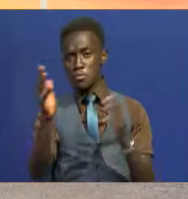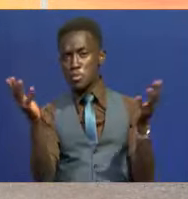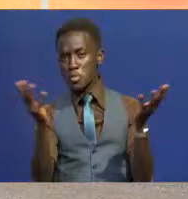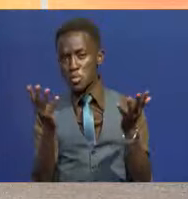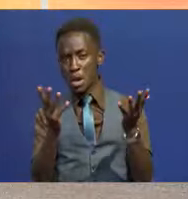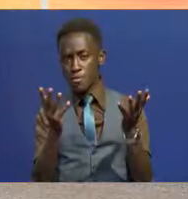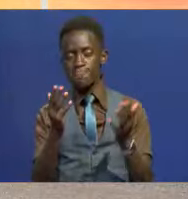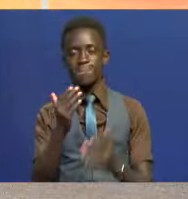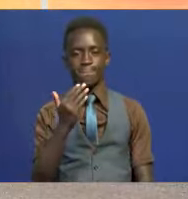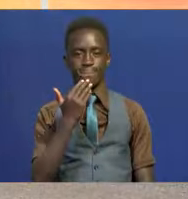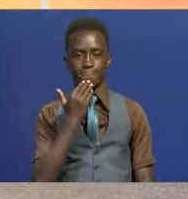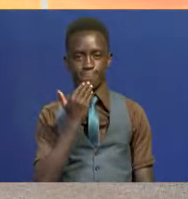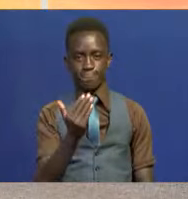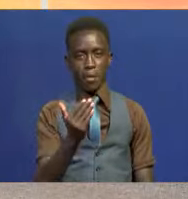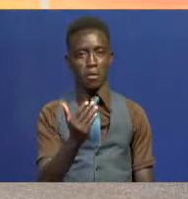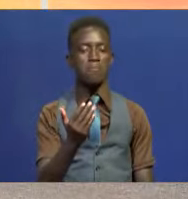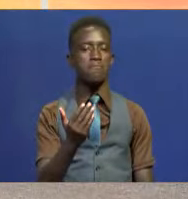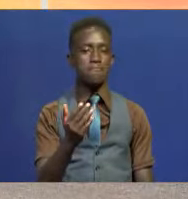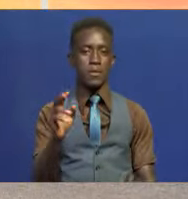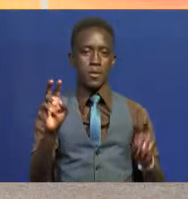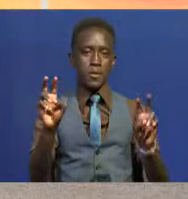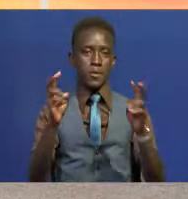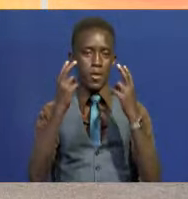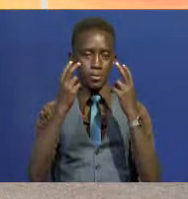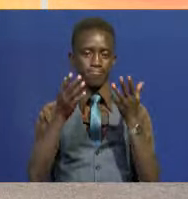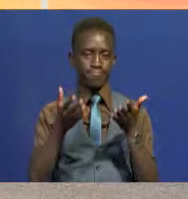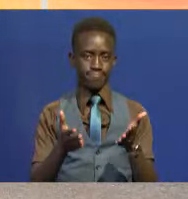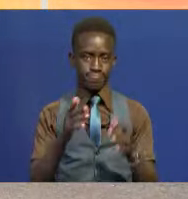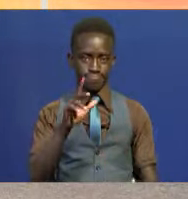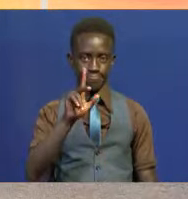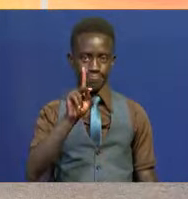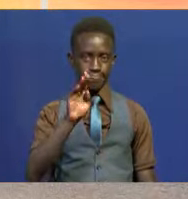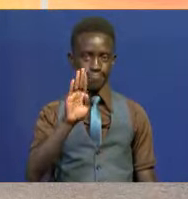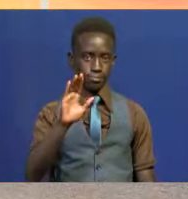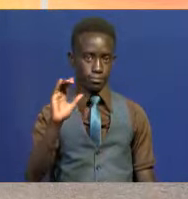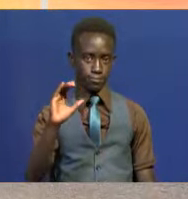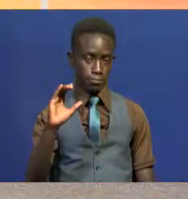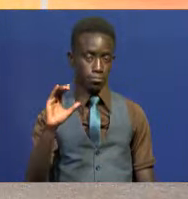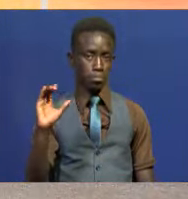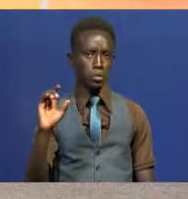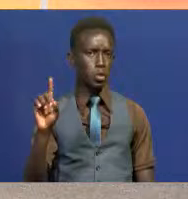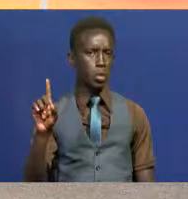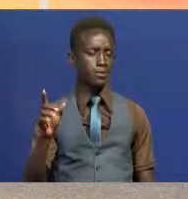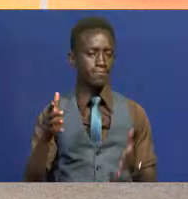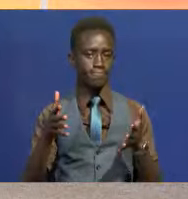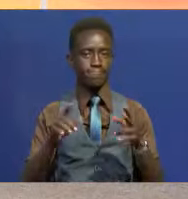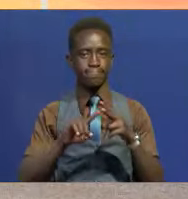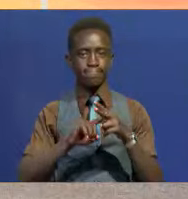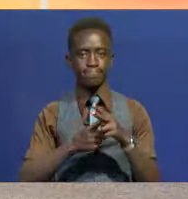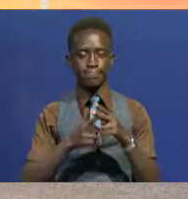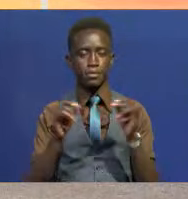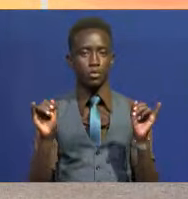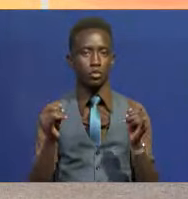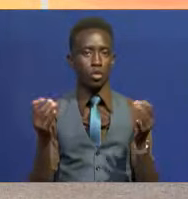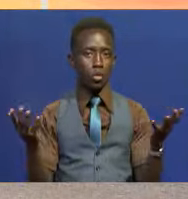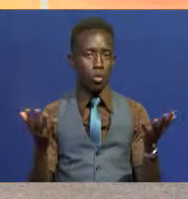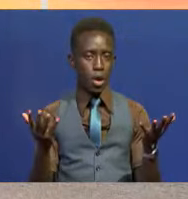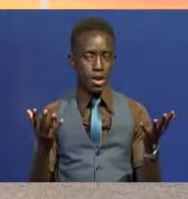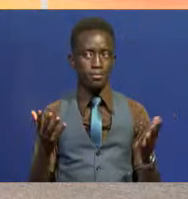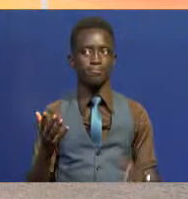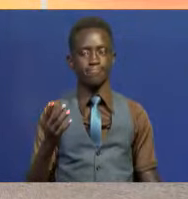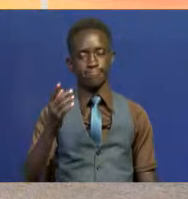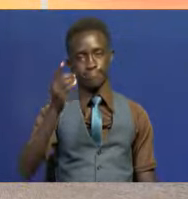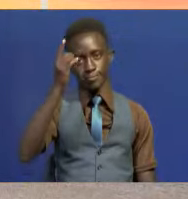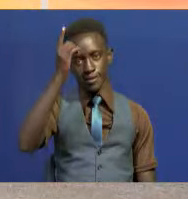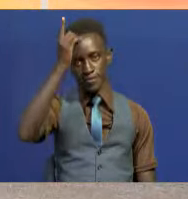sana kwa kujiunga nasi kwenye KBC Channel 1. Na sasa ni wakati wa kurunzi mashinani. Jina langu ni Nancy Okware. Na leo